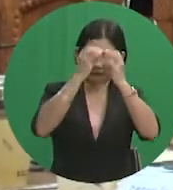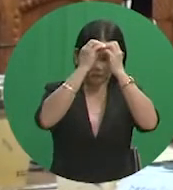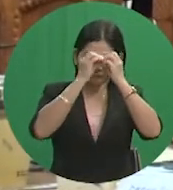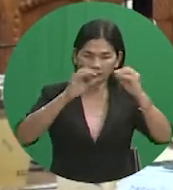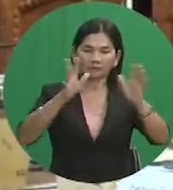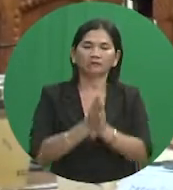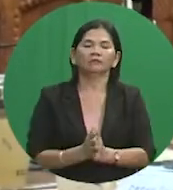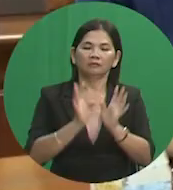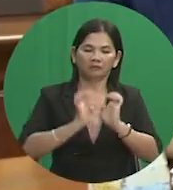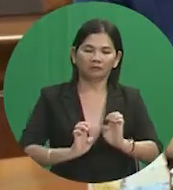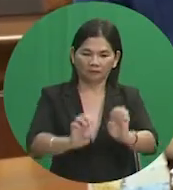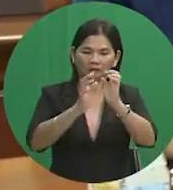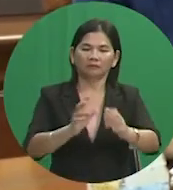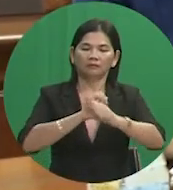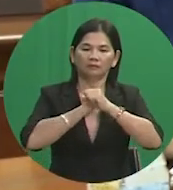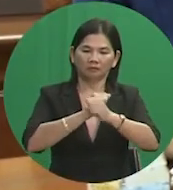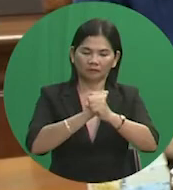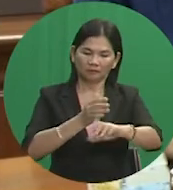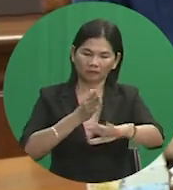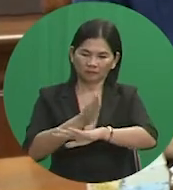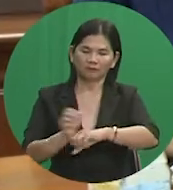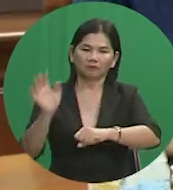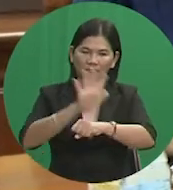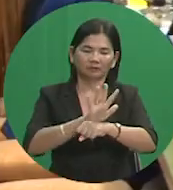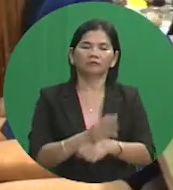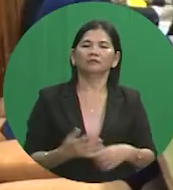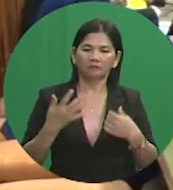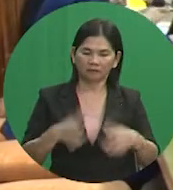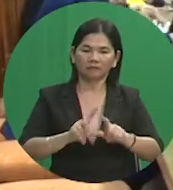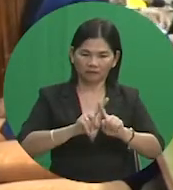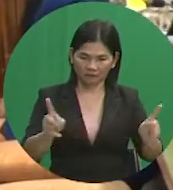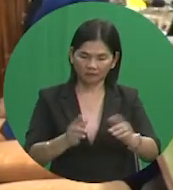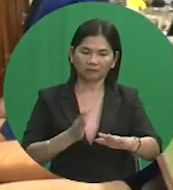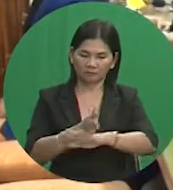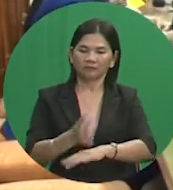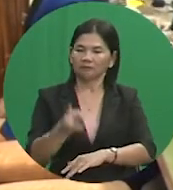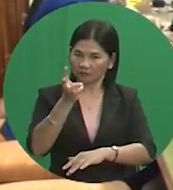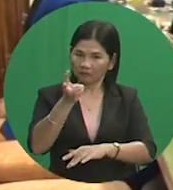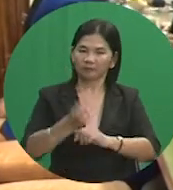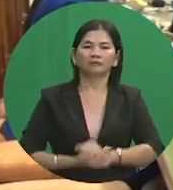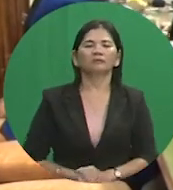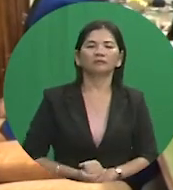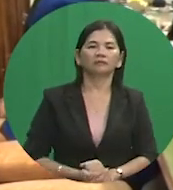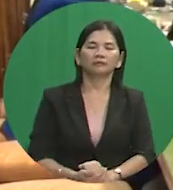ายปีวิทยาการในการการเปียการฉลองในจมูกโควิดดับประมุ่นตัวใบเมียนการฉลองติดกอดดอย